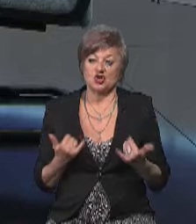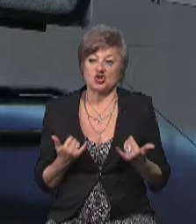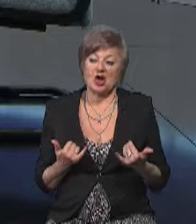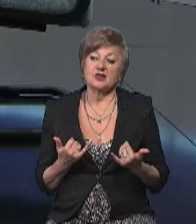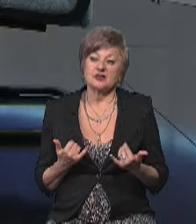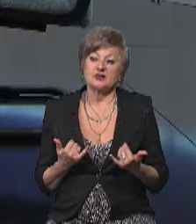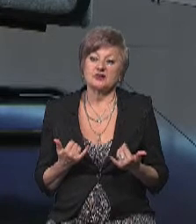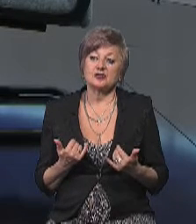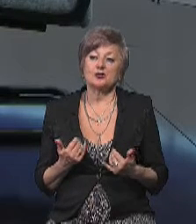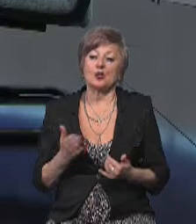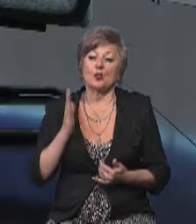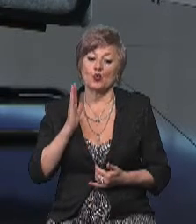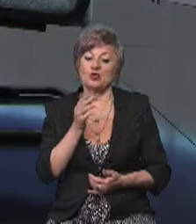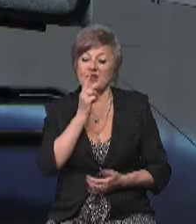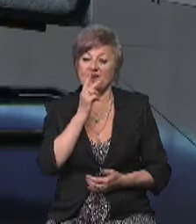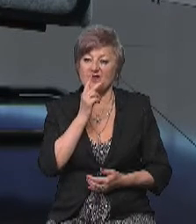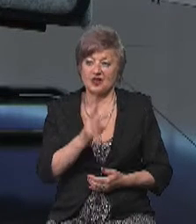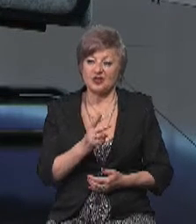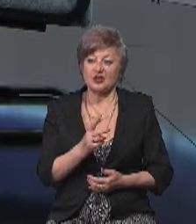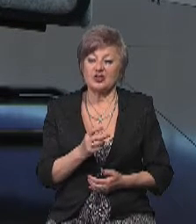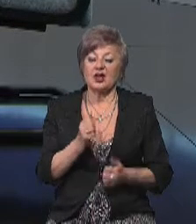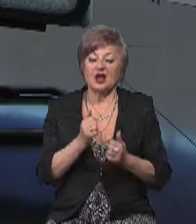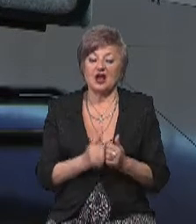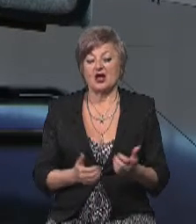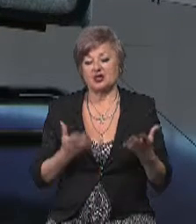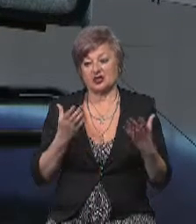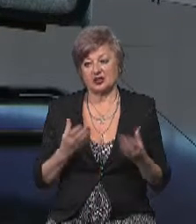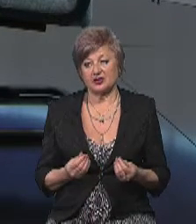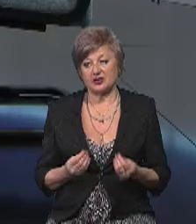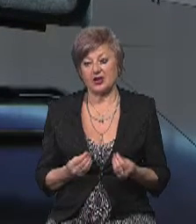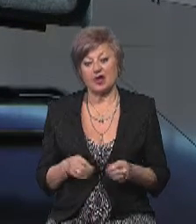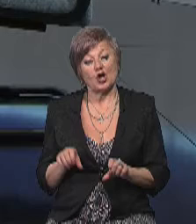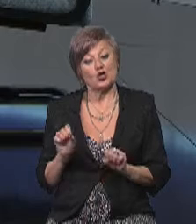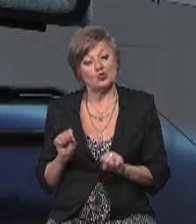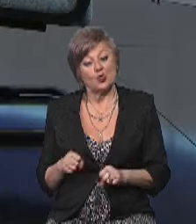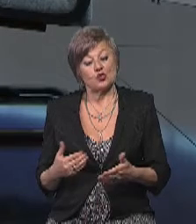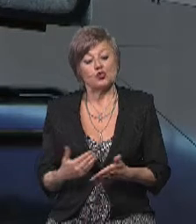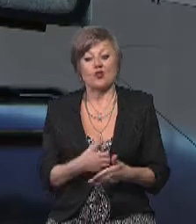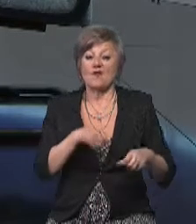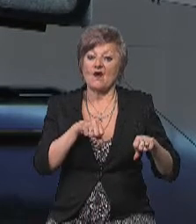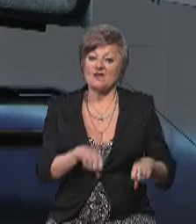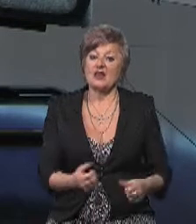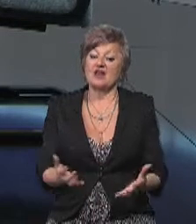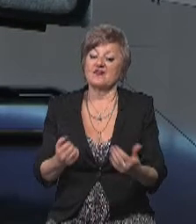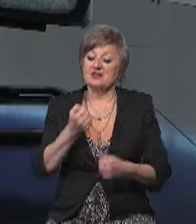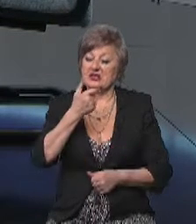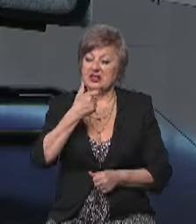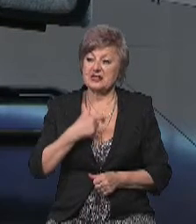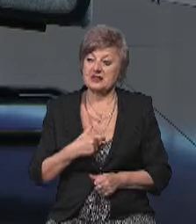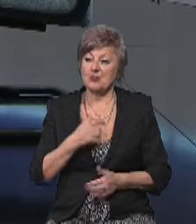до речі, це будемо бачити, і вже бачимо, кожен день. Чи зможе нова влада брати на